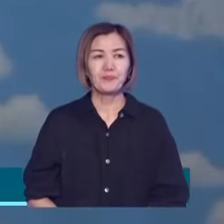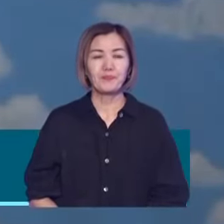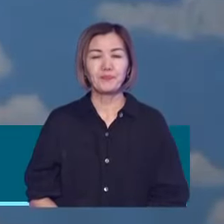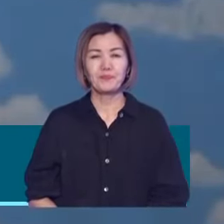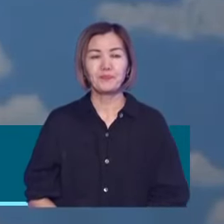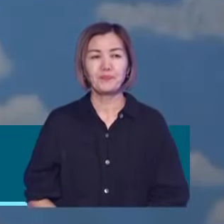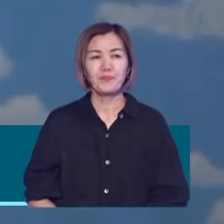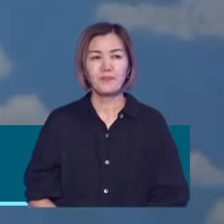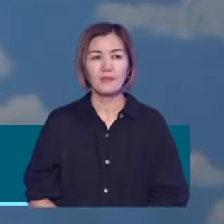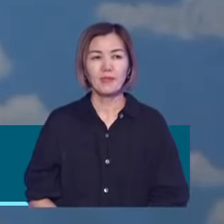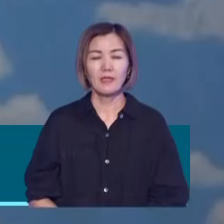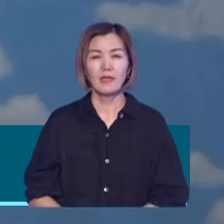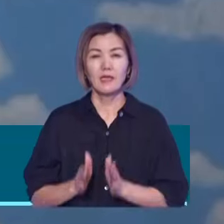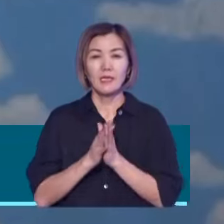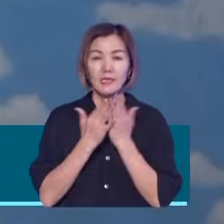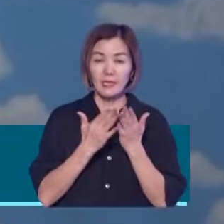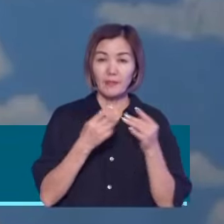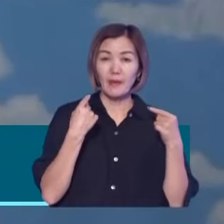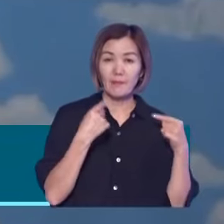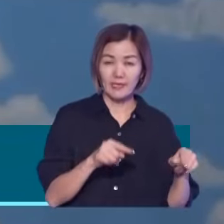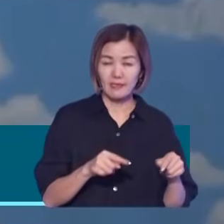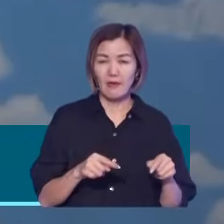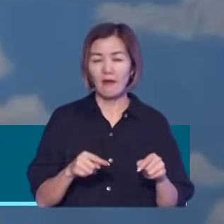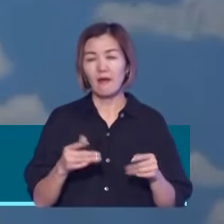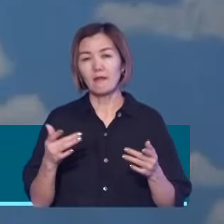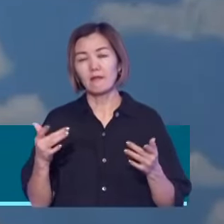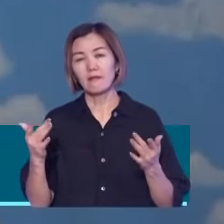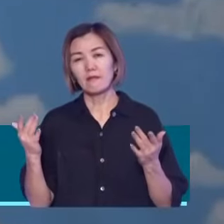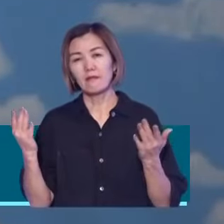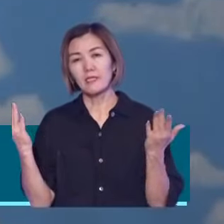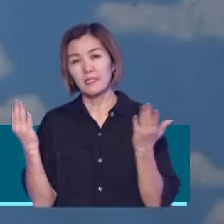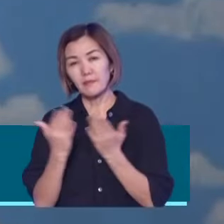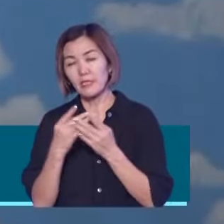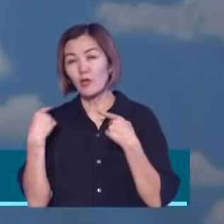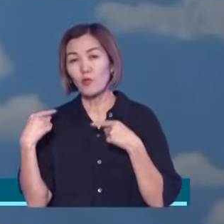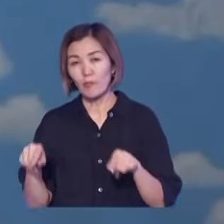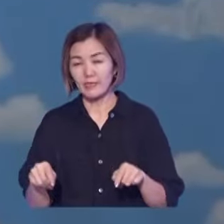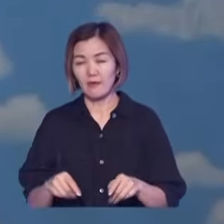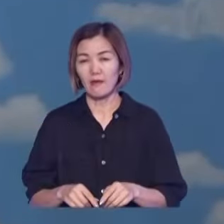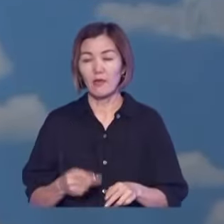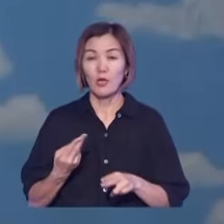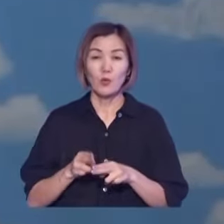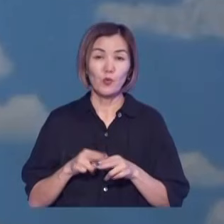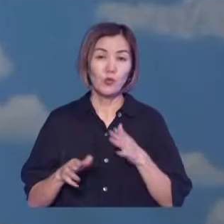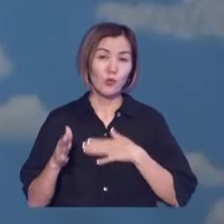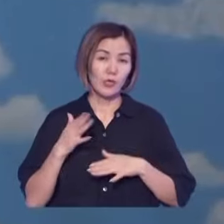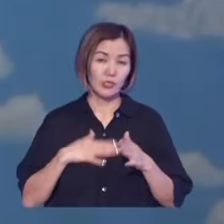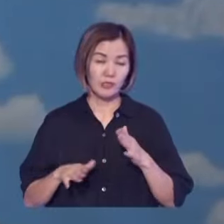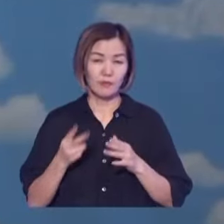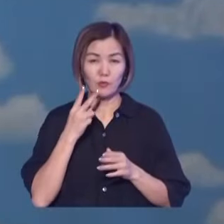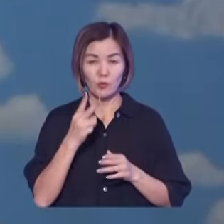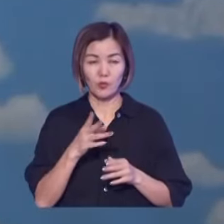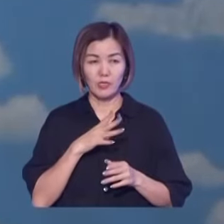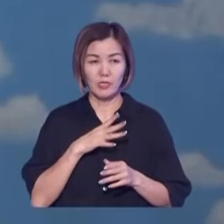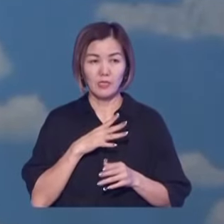болады, ол сөзсіз болады. Кітаптағы дүние бір басқа, спектакль бір басқа болады. Сондықтан өте қуаныштымын. Біз